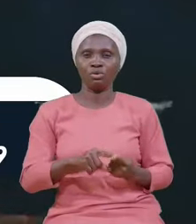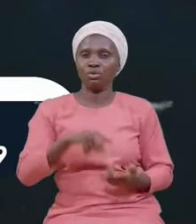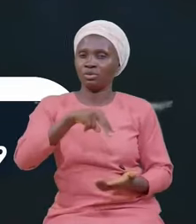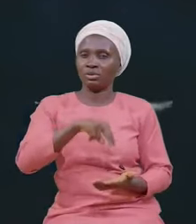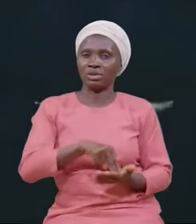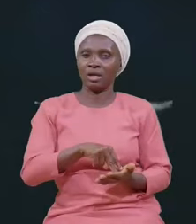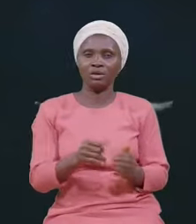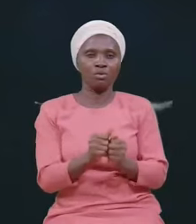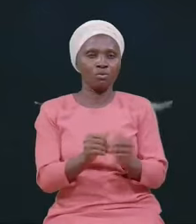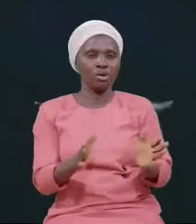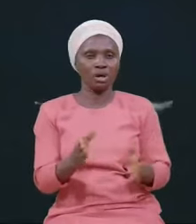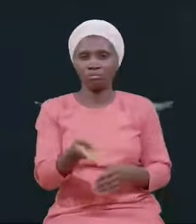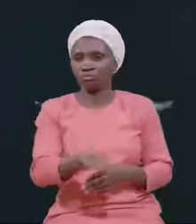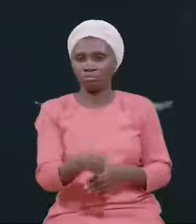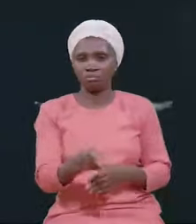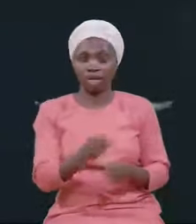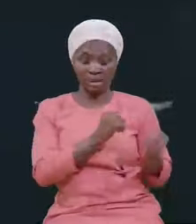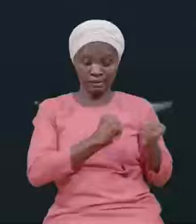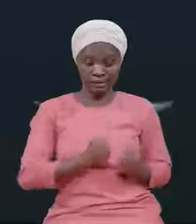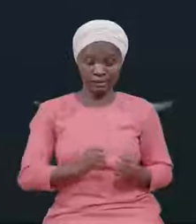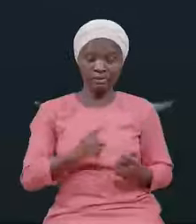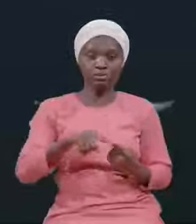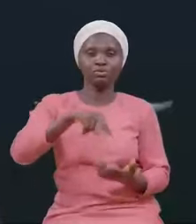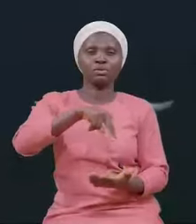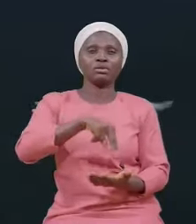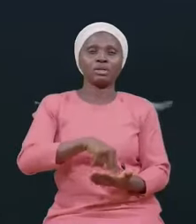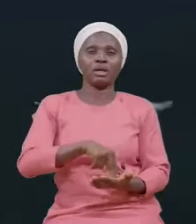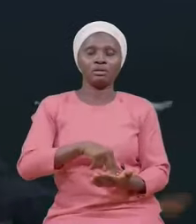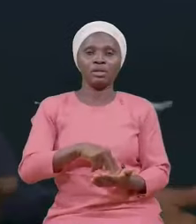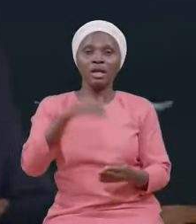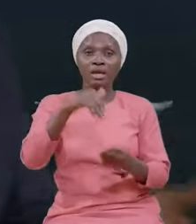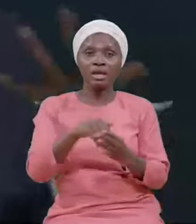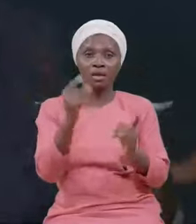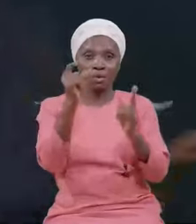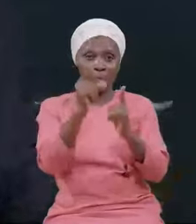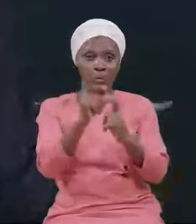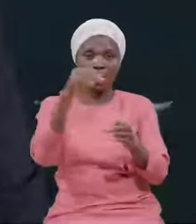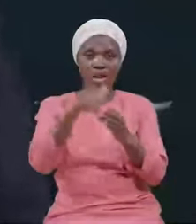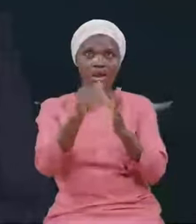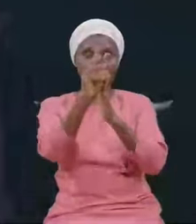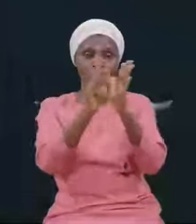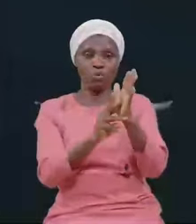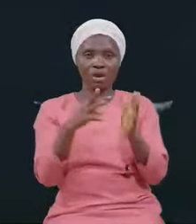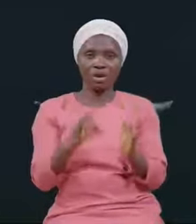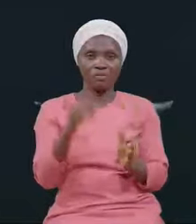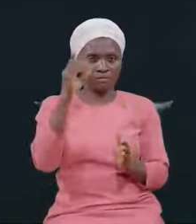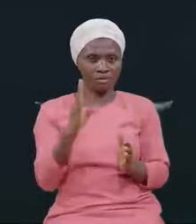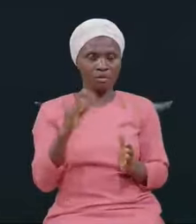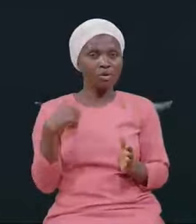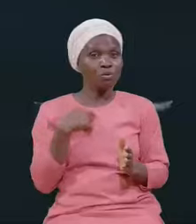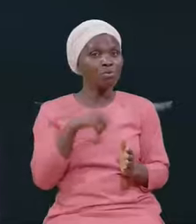non compromettant, la force pour tenir et tenir dans la parole, dans la volonté de Dieu. Il nous faut